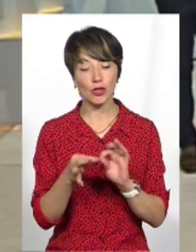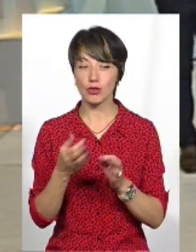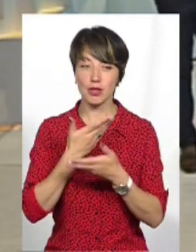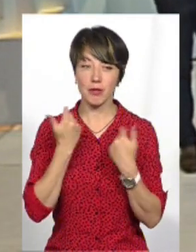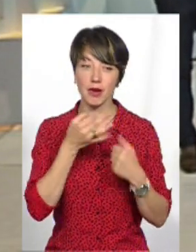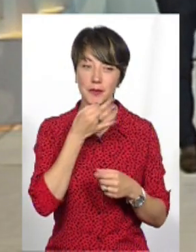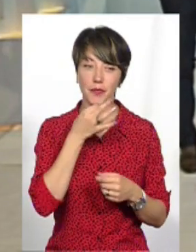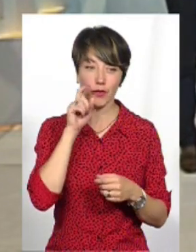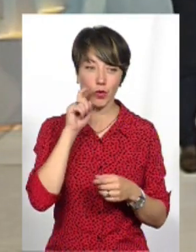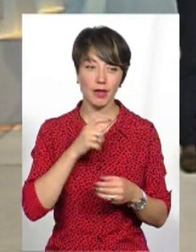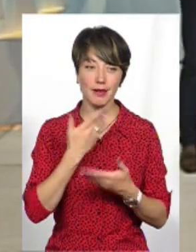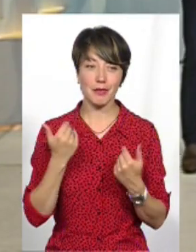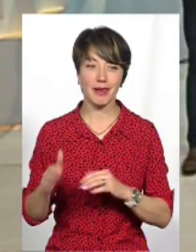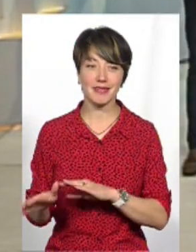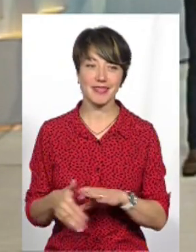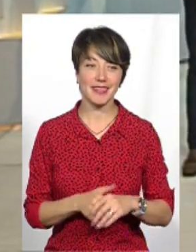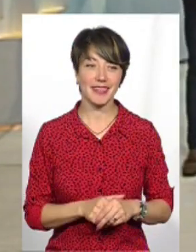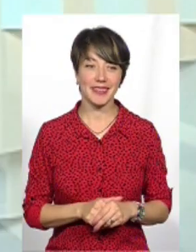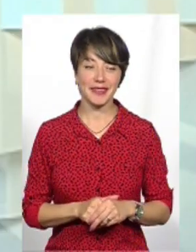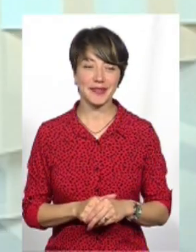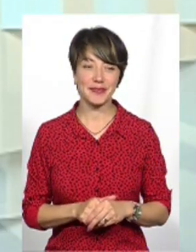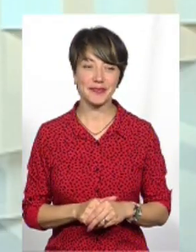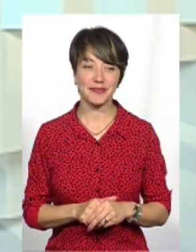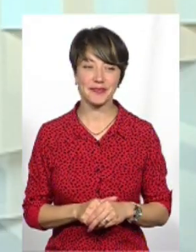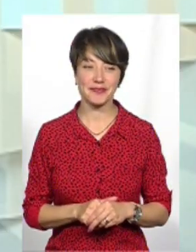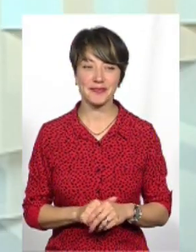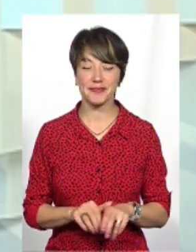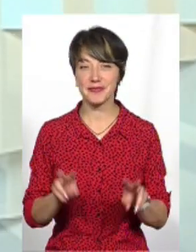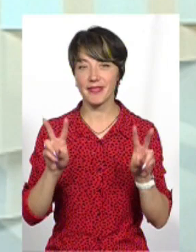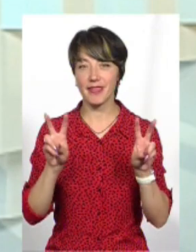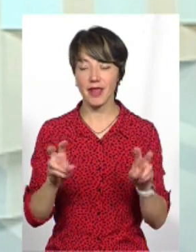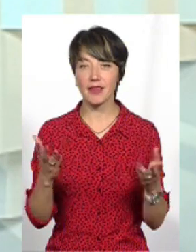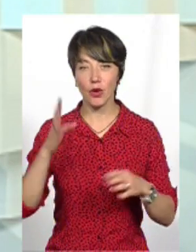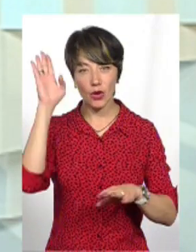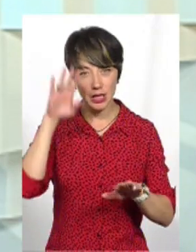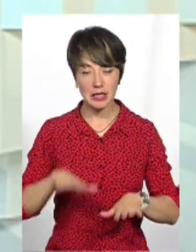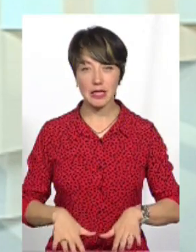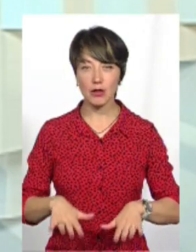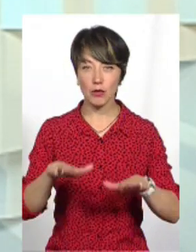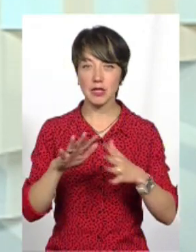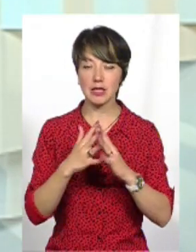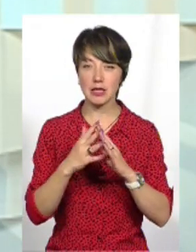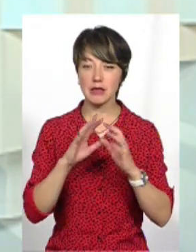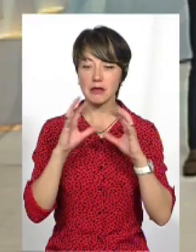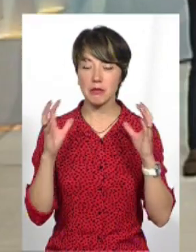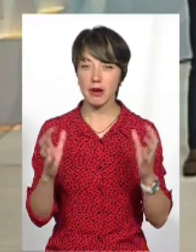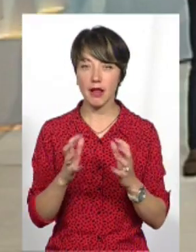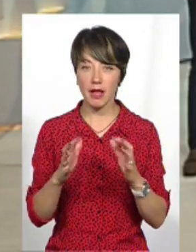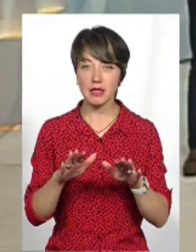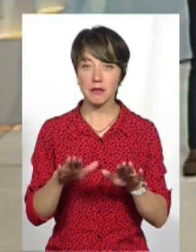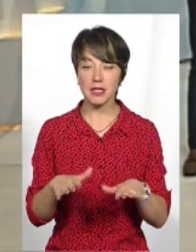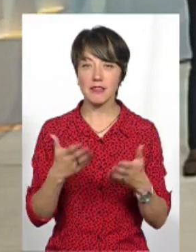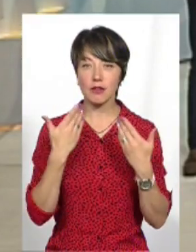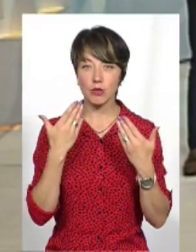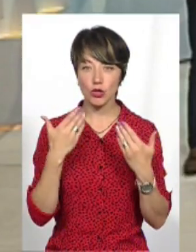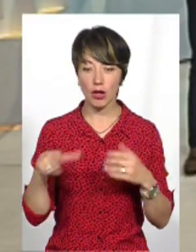але немає, ще в Україні немає. Так, назва якого із затоплених сіл збереглася за місцем відпочинку на